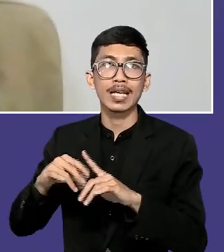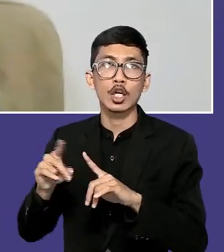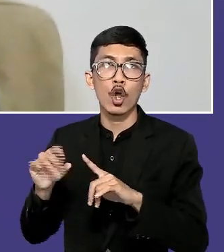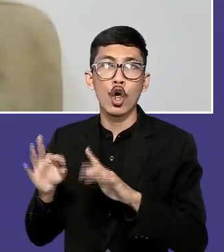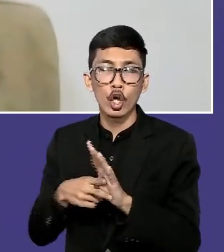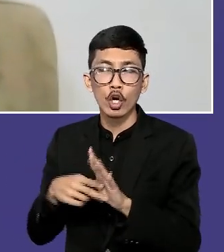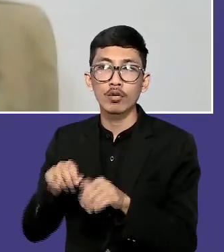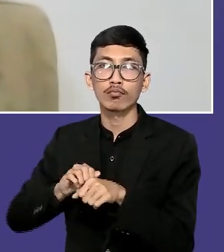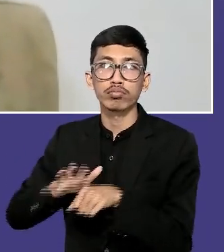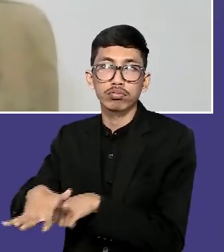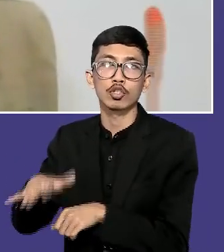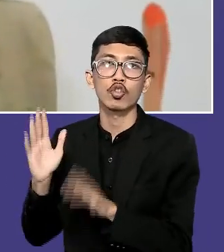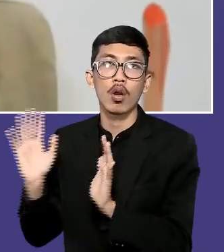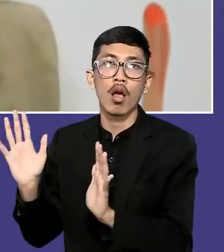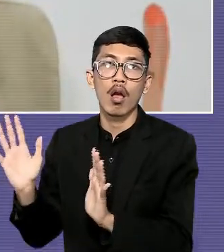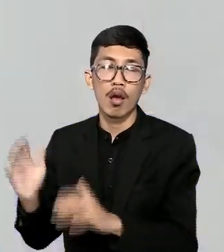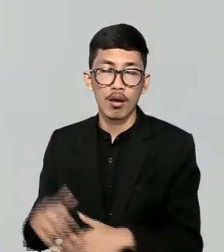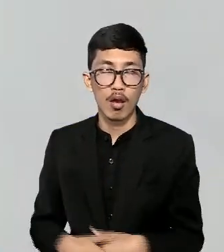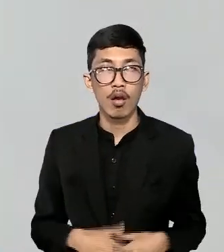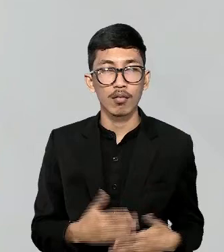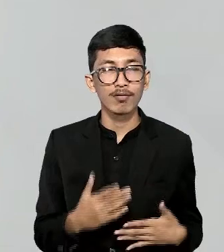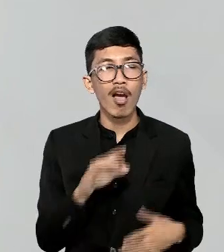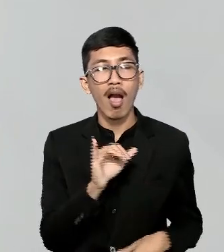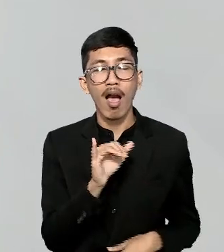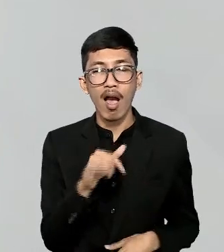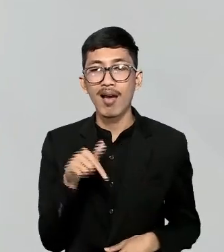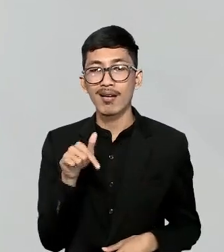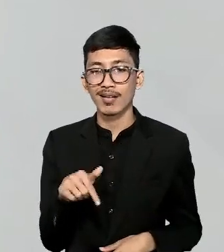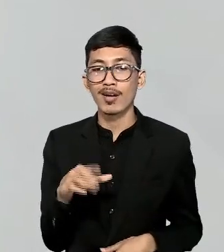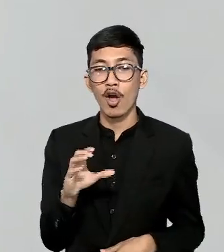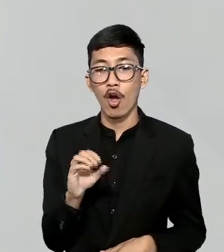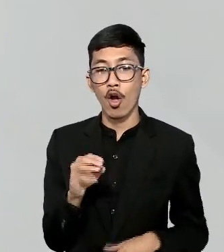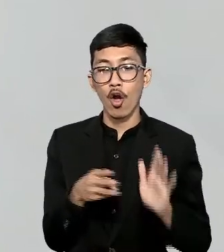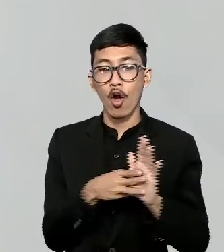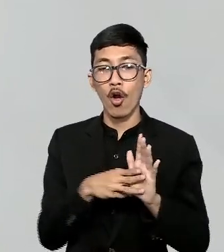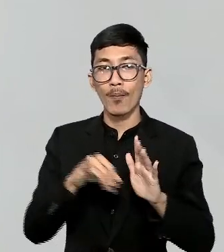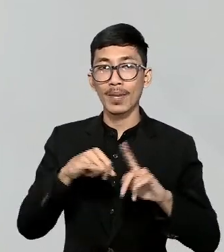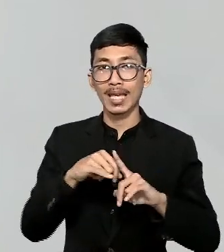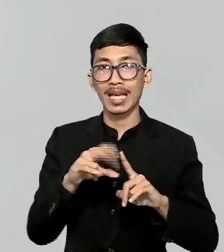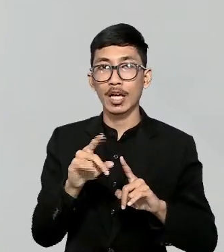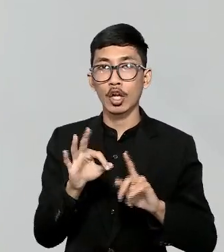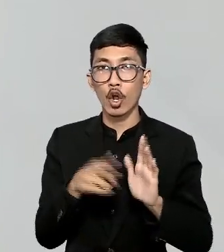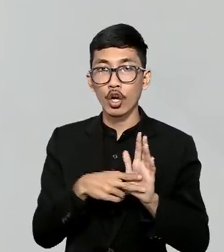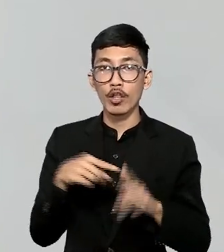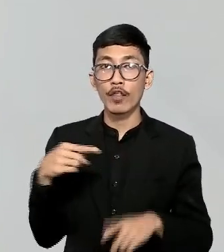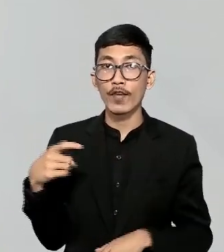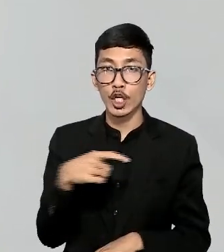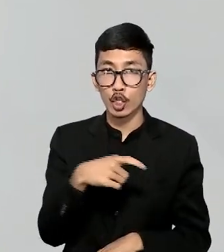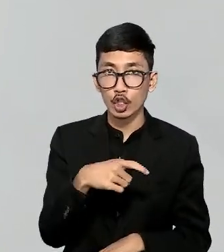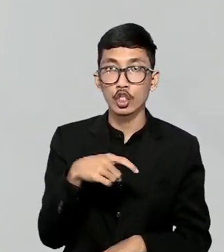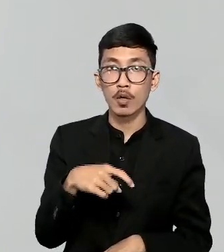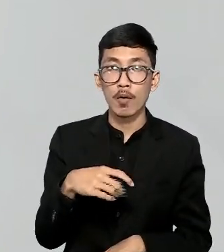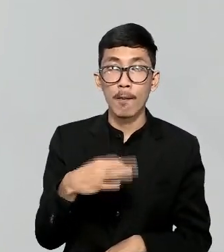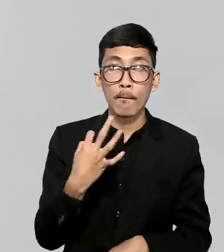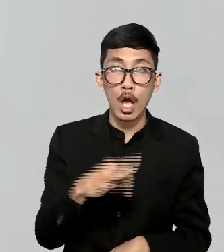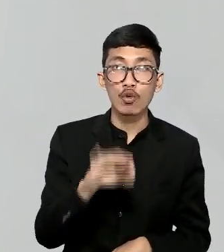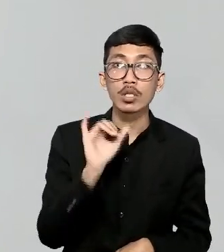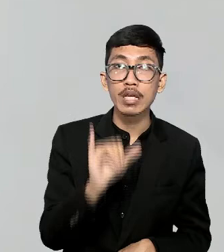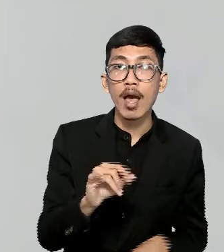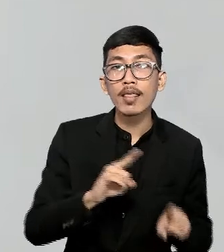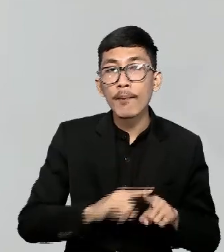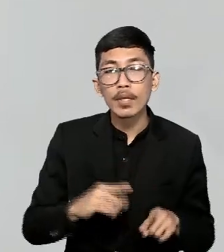tahu secara pasti apakah omicron ini akan mengakibatkan permasalahan yang besar atau tidak seperti halnya dengan Delta namun